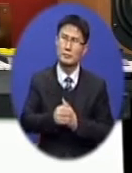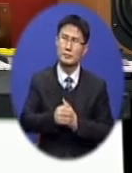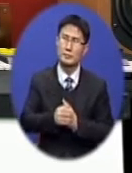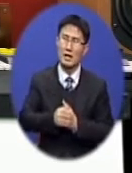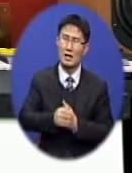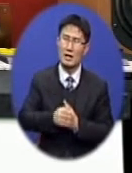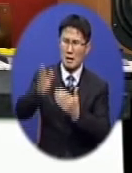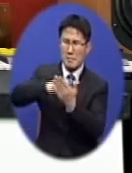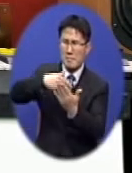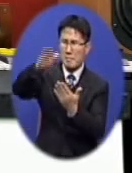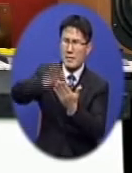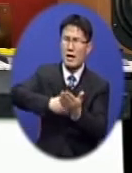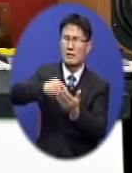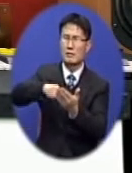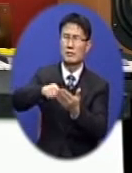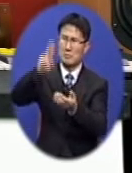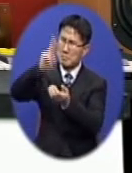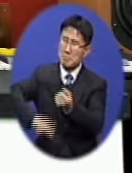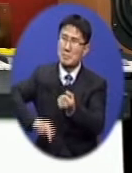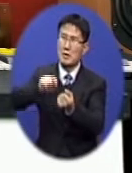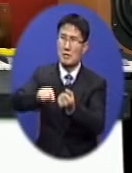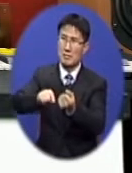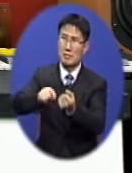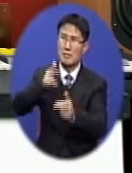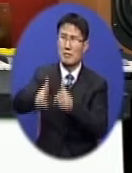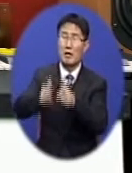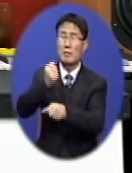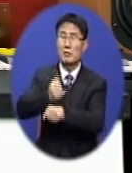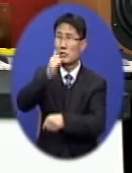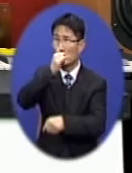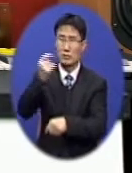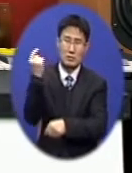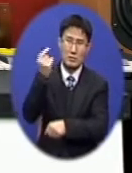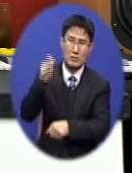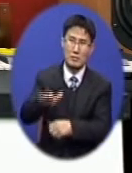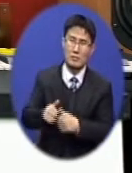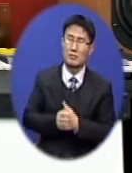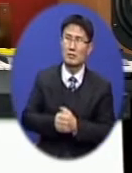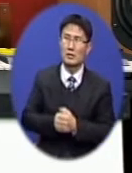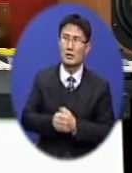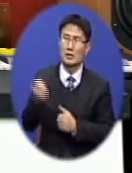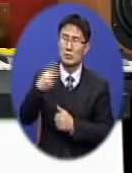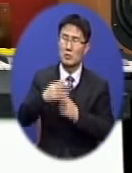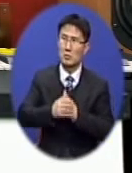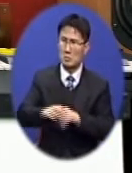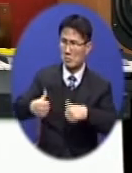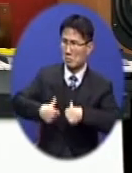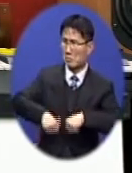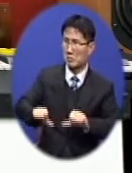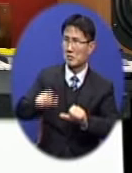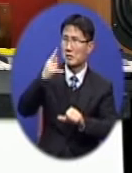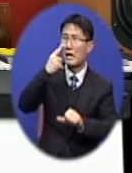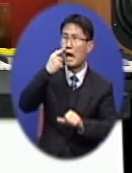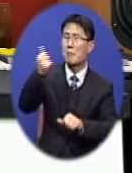페인트 도소매 사업을 하고 있다고 그래요. 오, 예. 예. 그리고 쌍둥이 아빠라고 그러는데요.